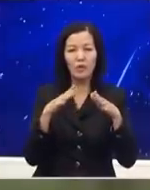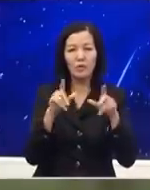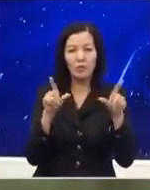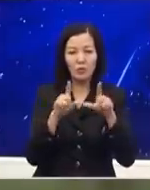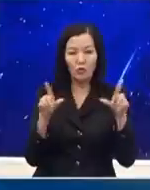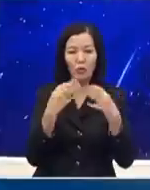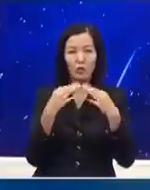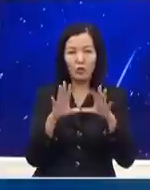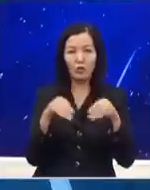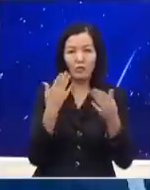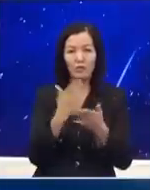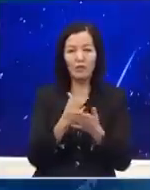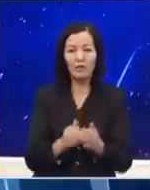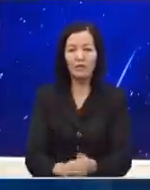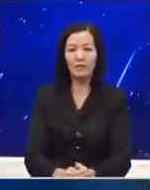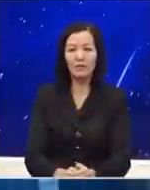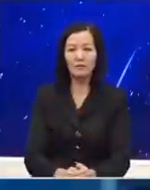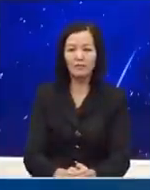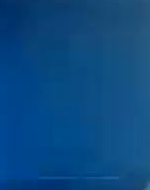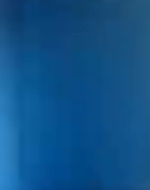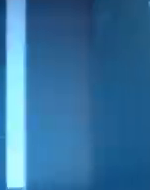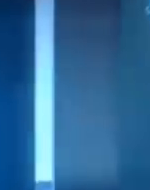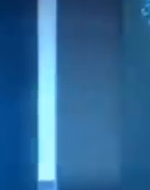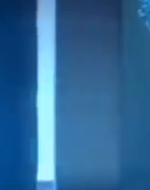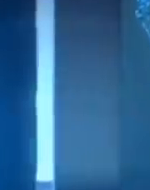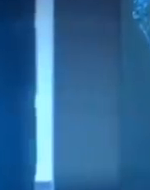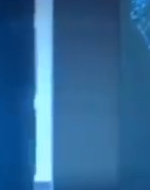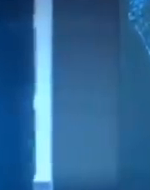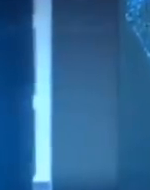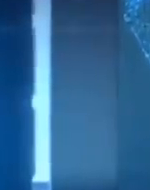рұқсат етілген. Рахат Рахымжанов, Ғабит Ғабдрахманов, Жетісу арнасы.